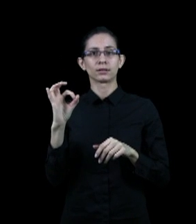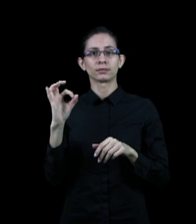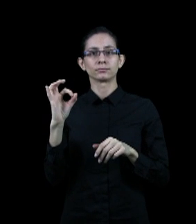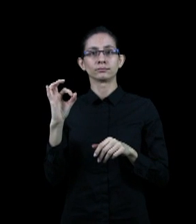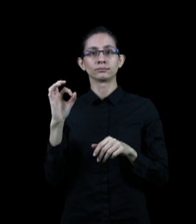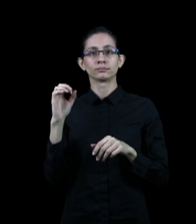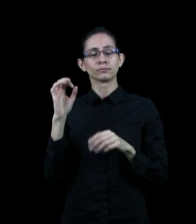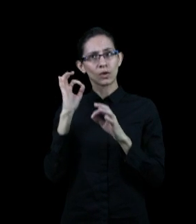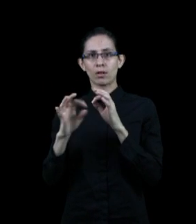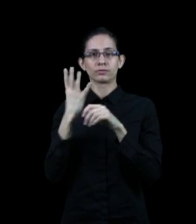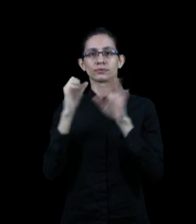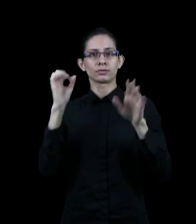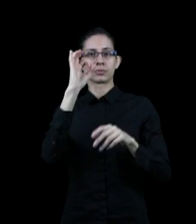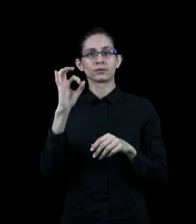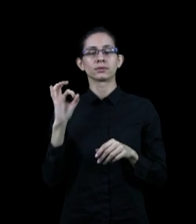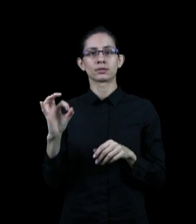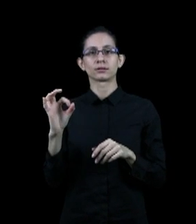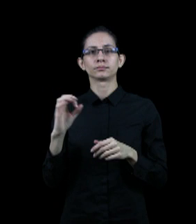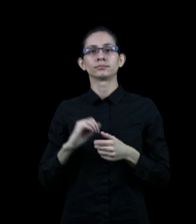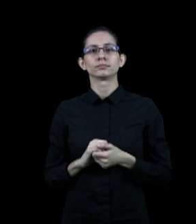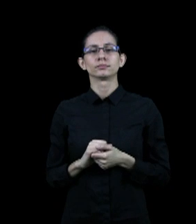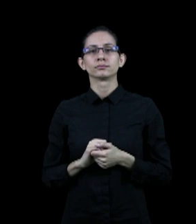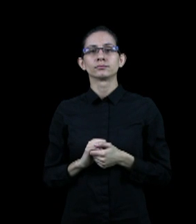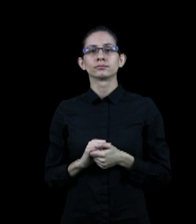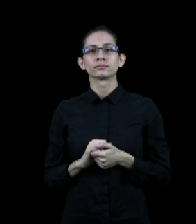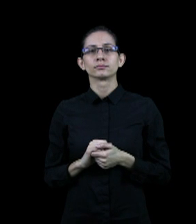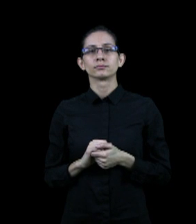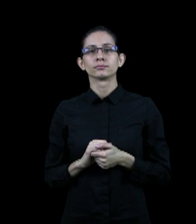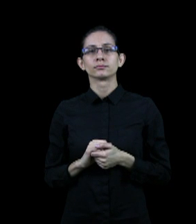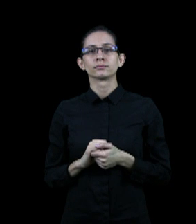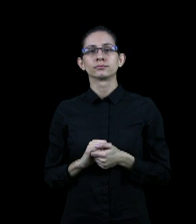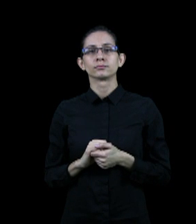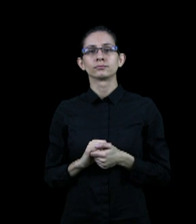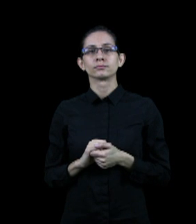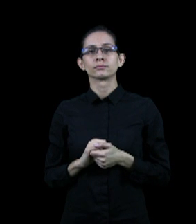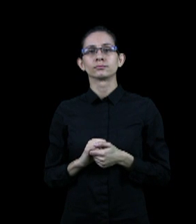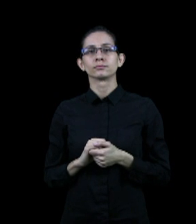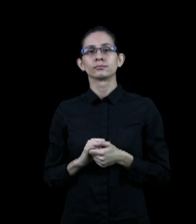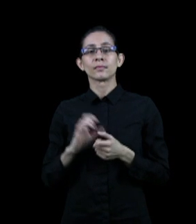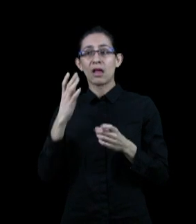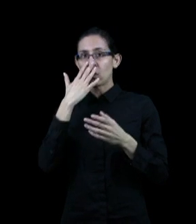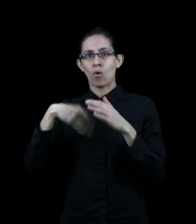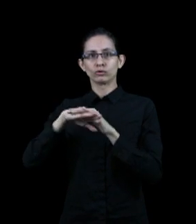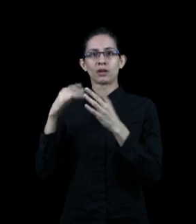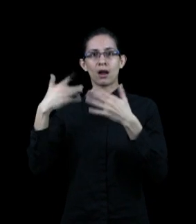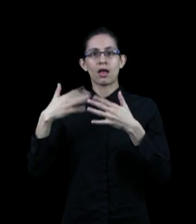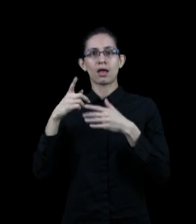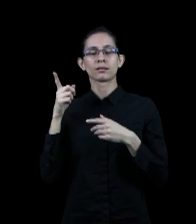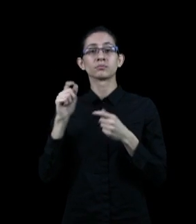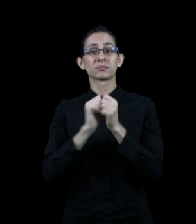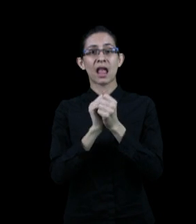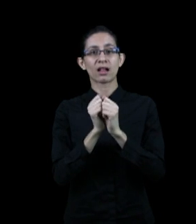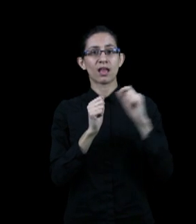To 46%. To wyrażenie jest równe 46%. Wyszło nam więc,